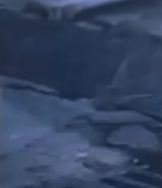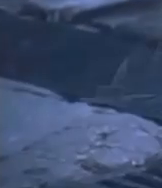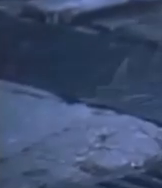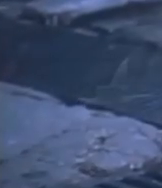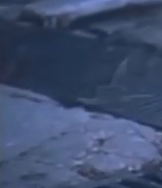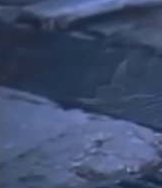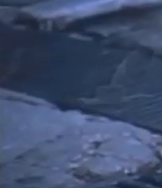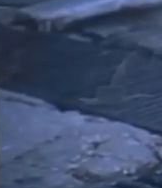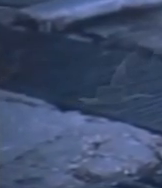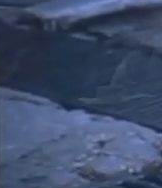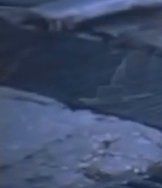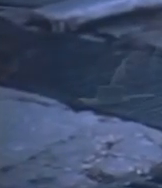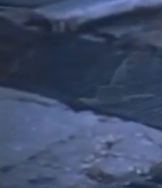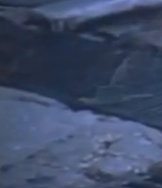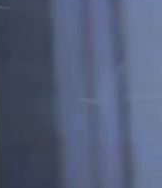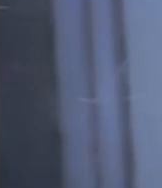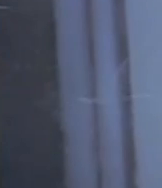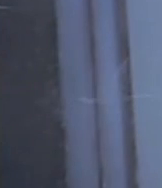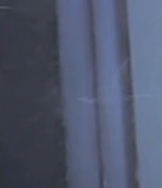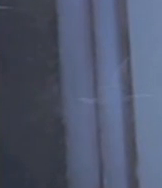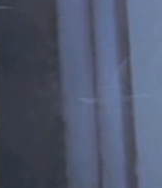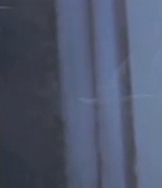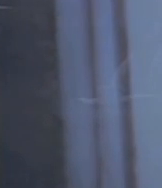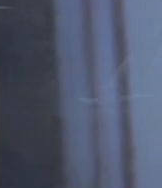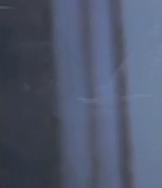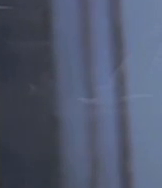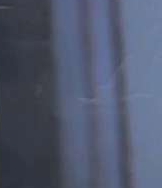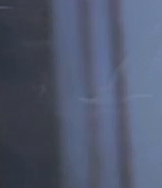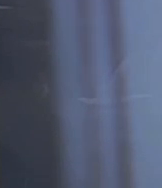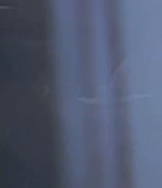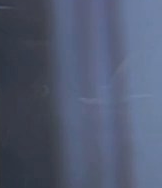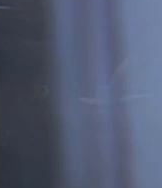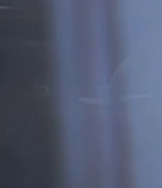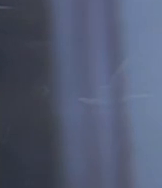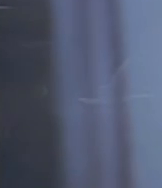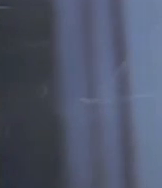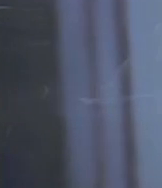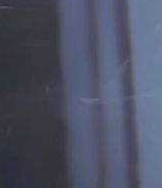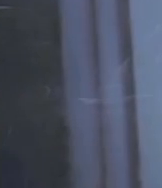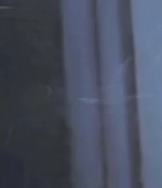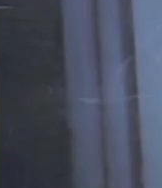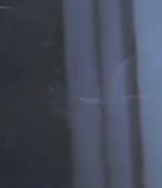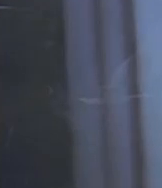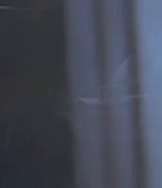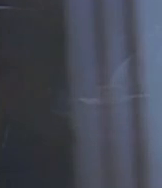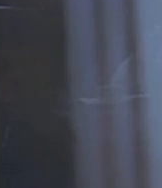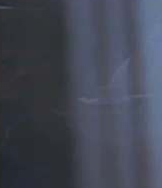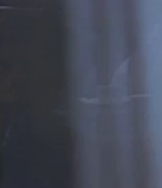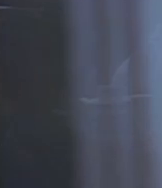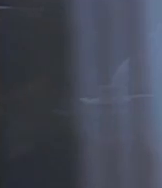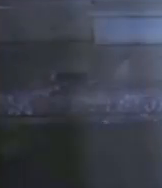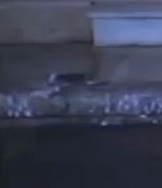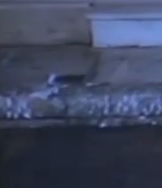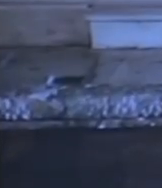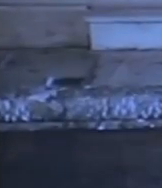τοτο μικρό κορίτσι κόρη μετανάστριας μαθήτρια δημοτικού που το δεκέμβριο του